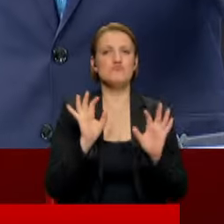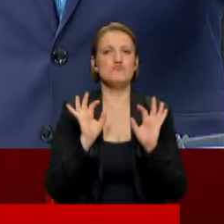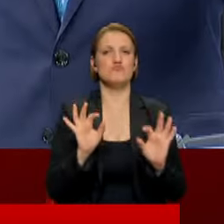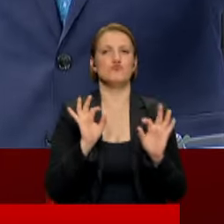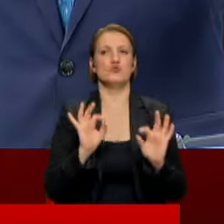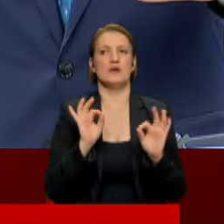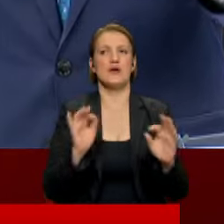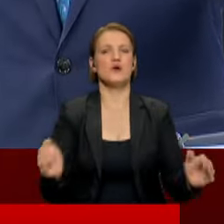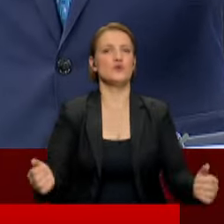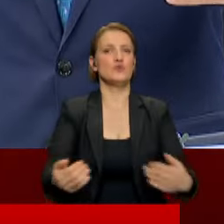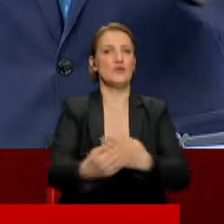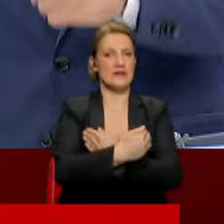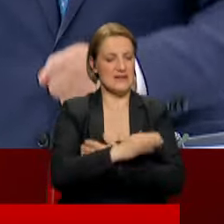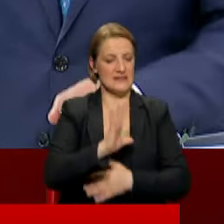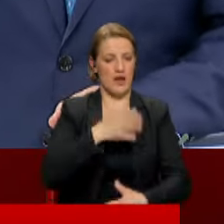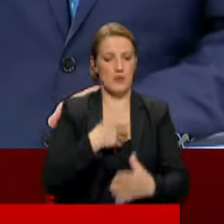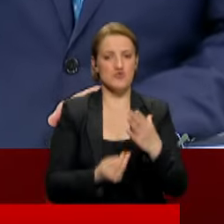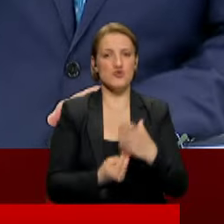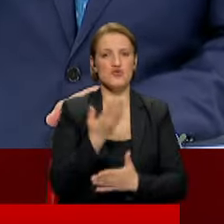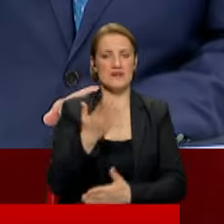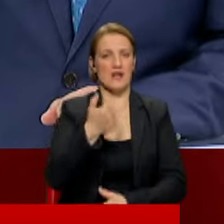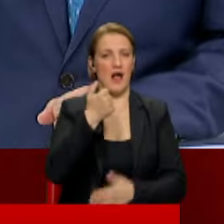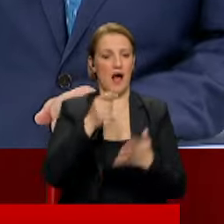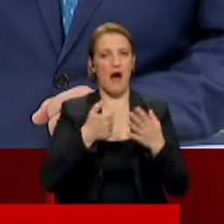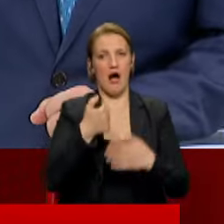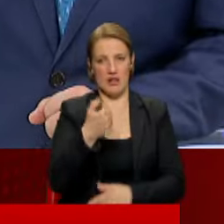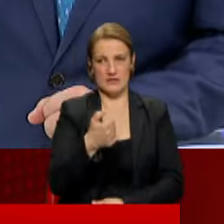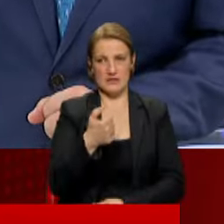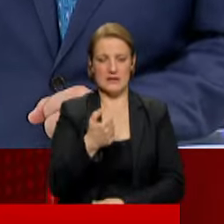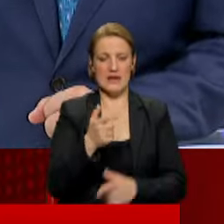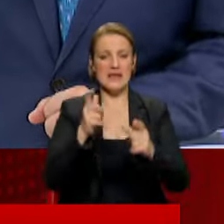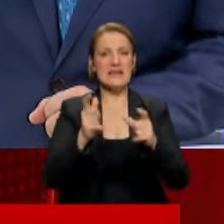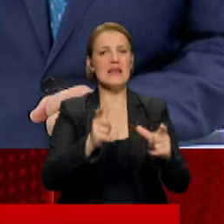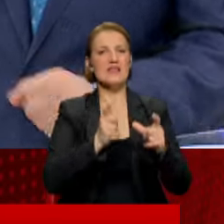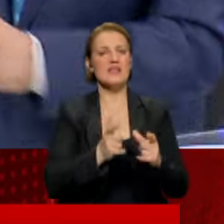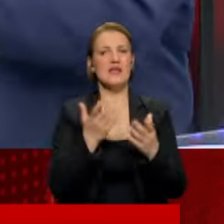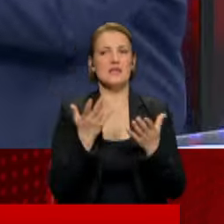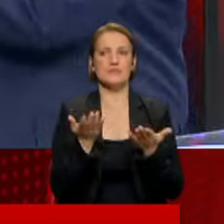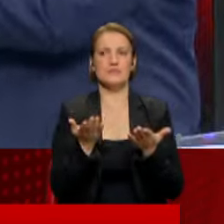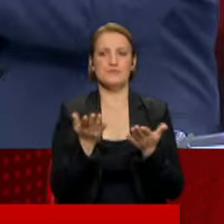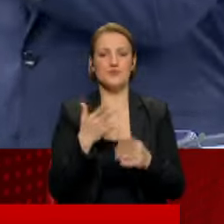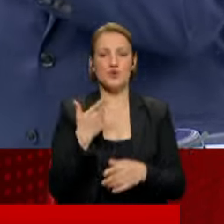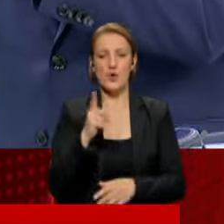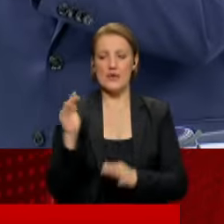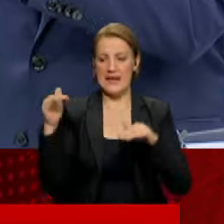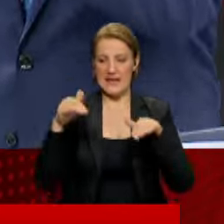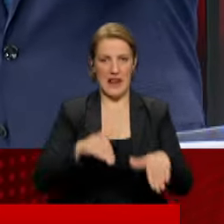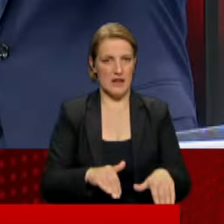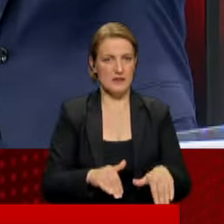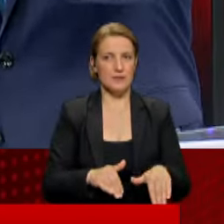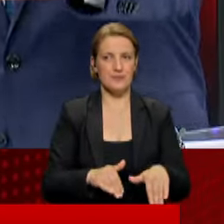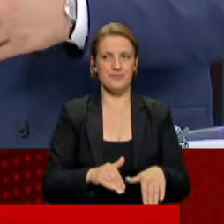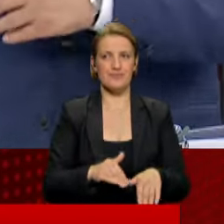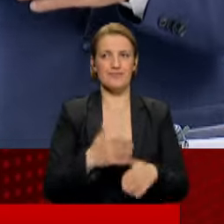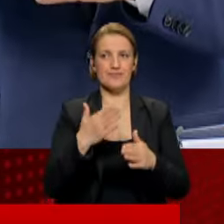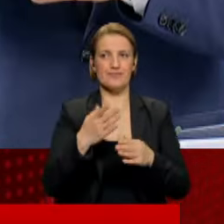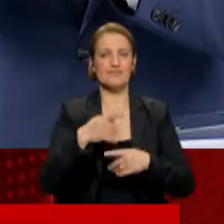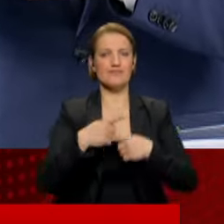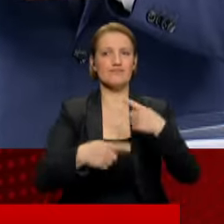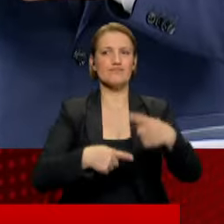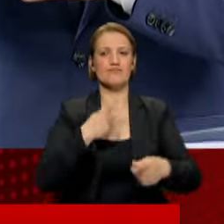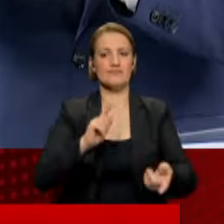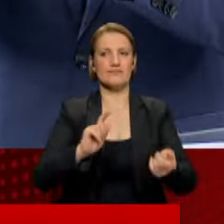surette kucaklayacağız ve sahip çıkacağız 6 kentlileşme olmamış Köyden gelenler etkileşimde